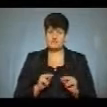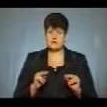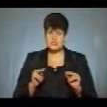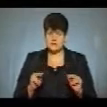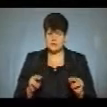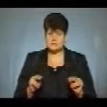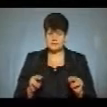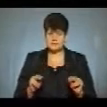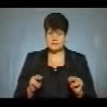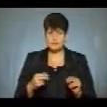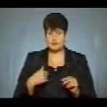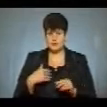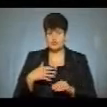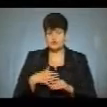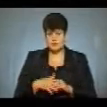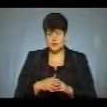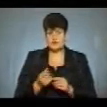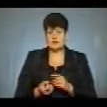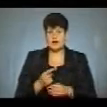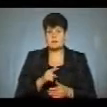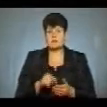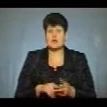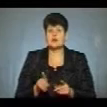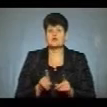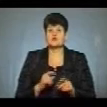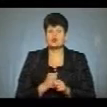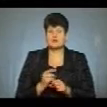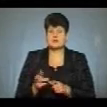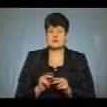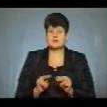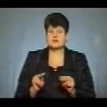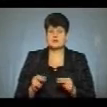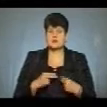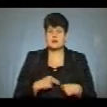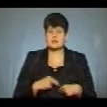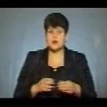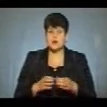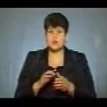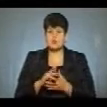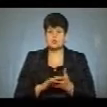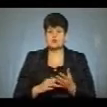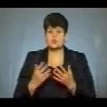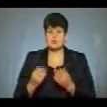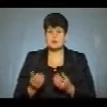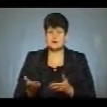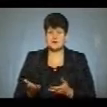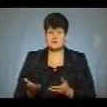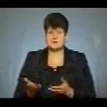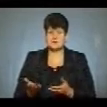тоді, зрозуміло, виникає питання, що робити з педагогічними працівниками груп продовженого дня.